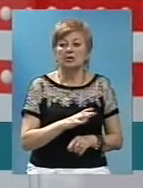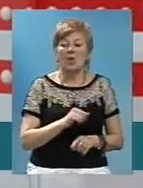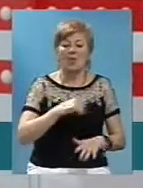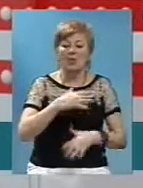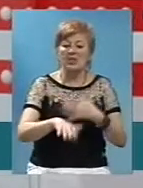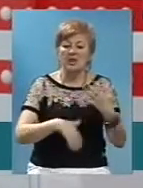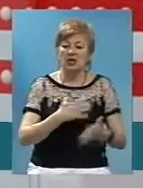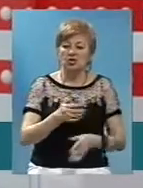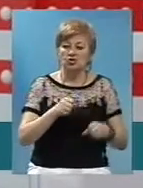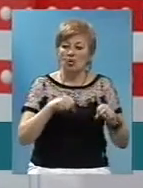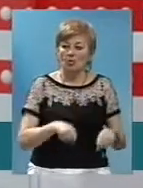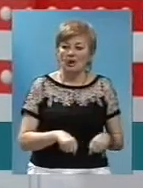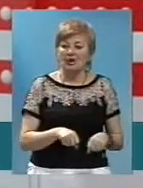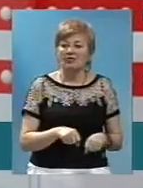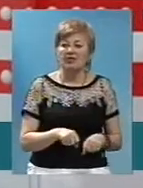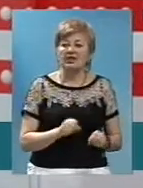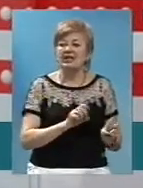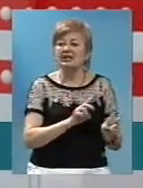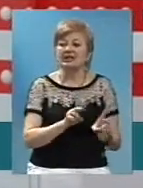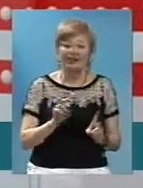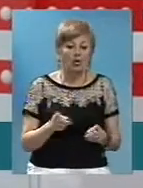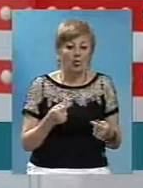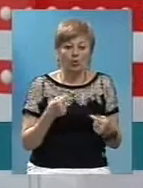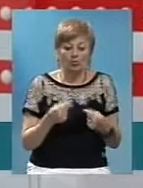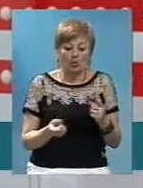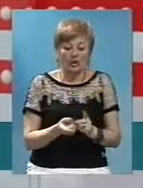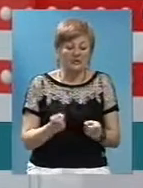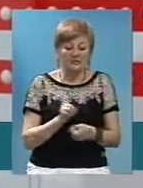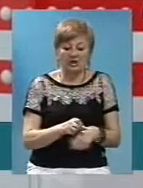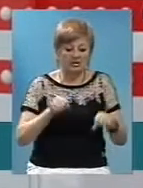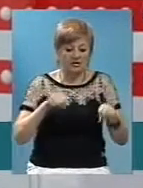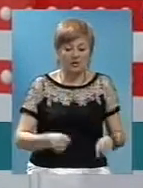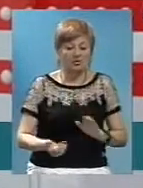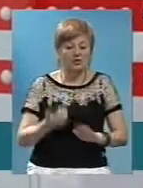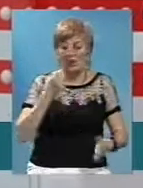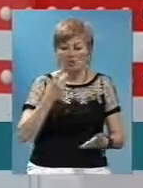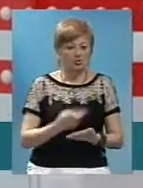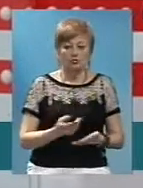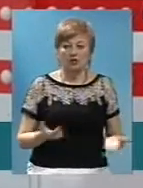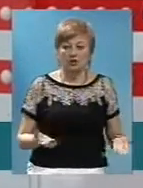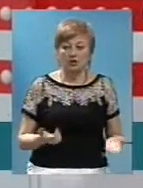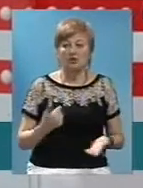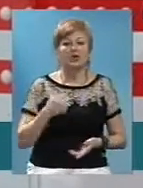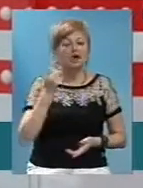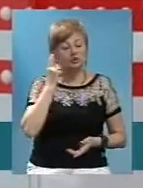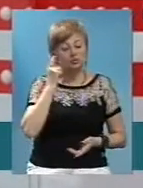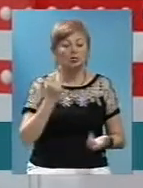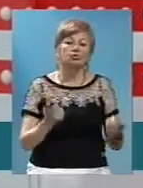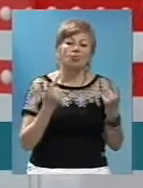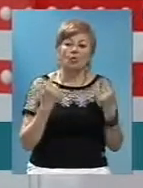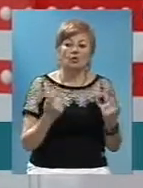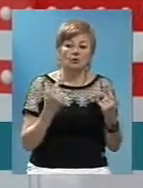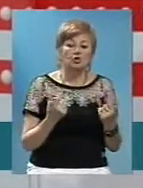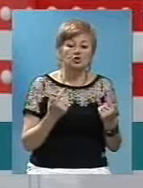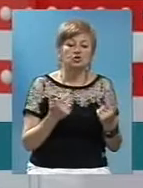права, і таке право ніякої іншої зміни влади не передбачало. Я думаю, що величезною